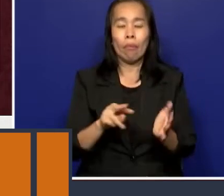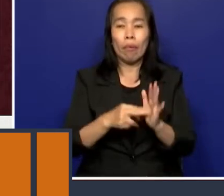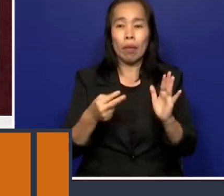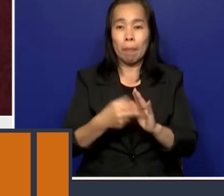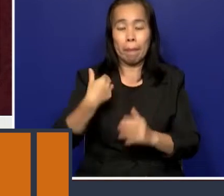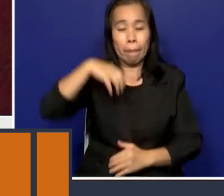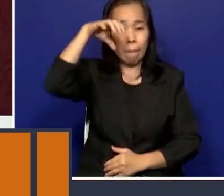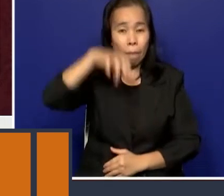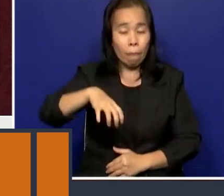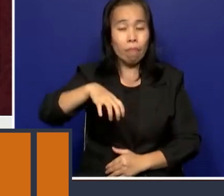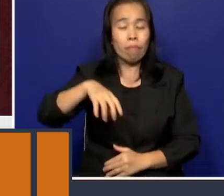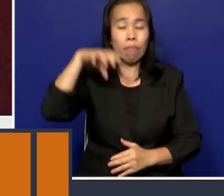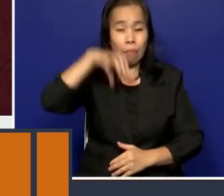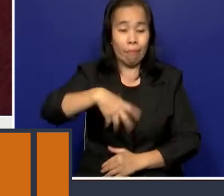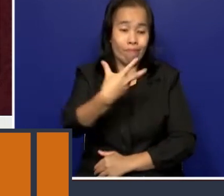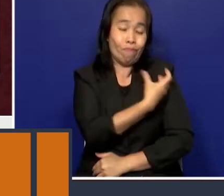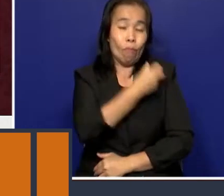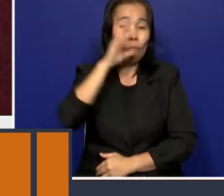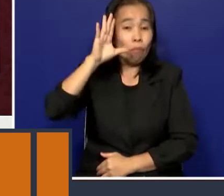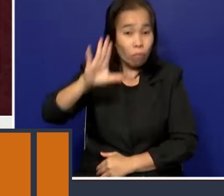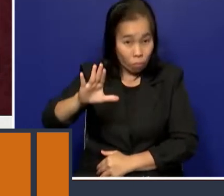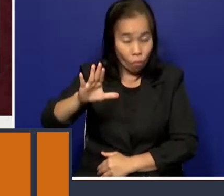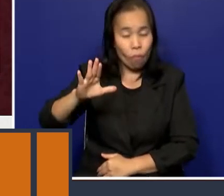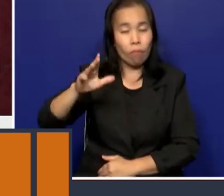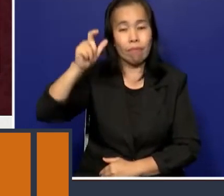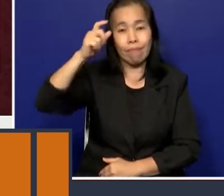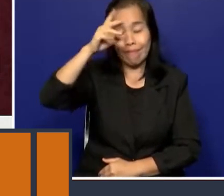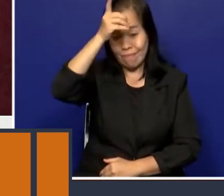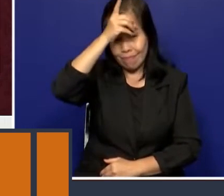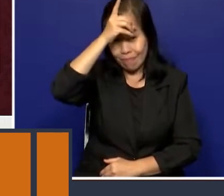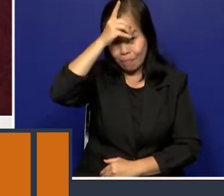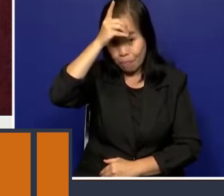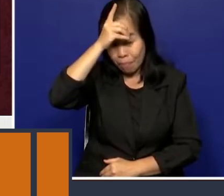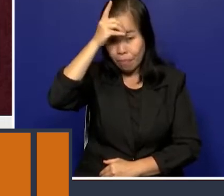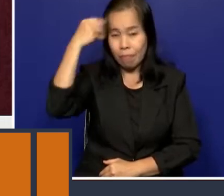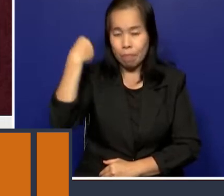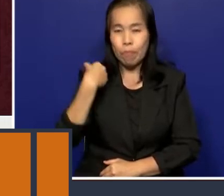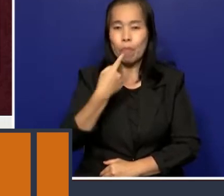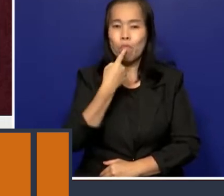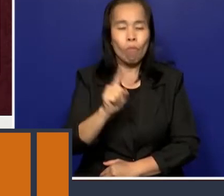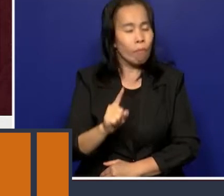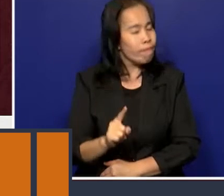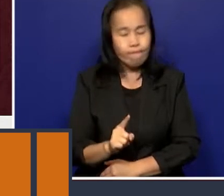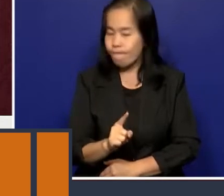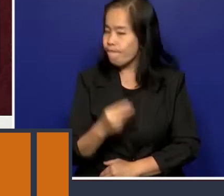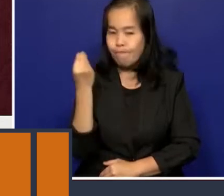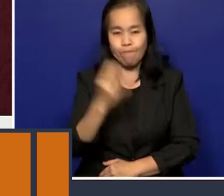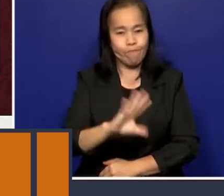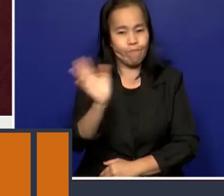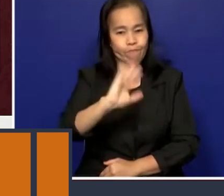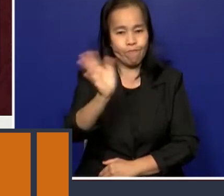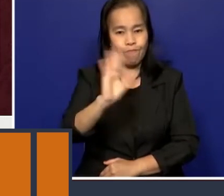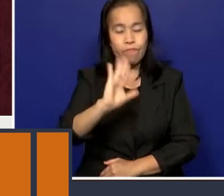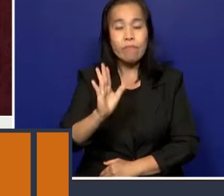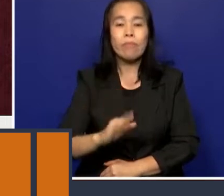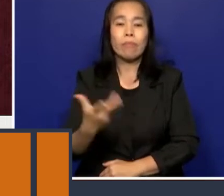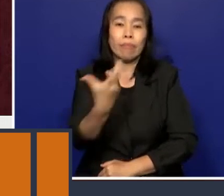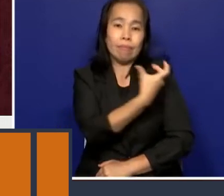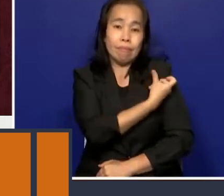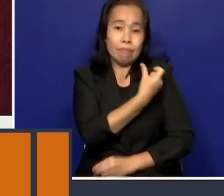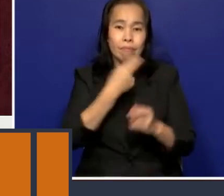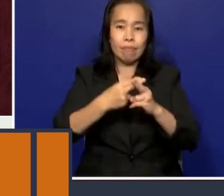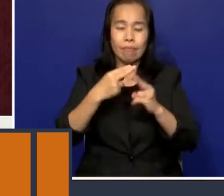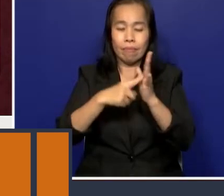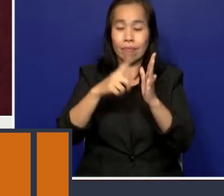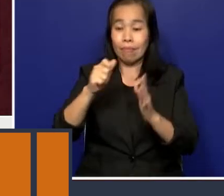ถาบวัคซีนแงชาิประเทศยารมันนีมีข้อเสนอแนะให้รฐบาลเยอรมณีไม่อนุญาตให้ฉีดวักซีน AstraZenecaกับ